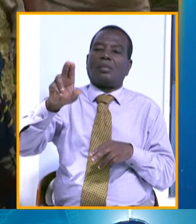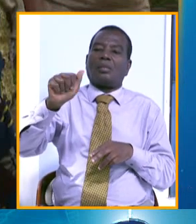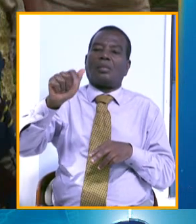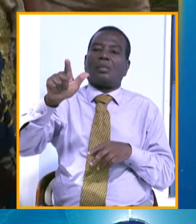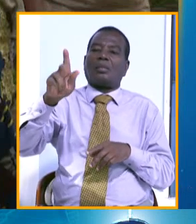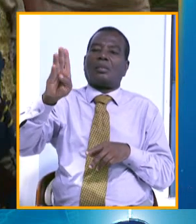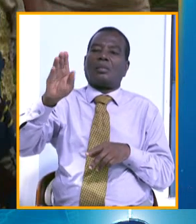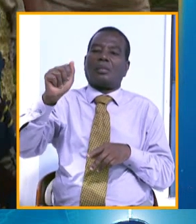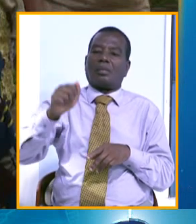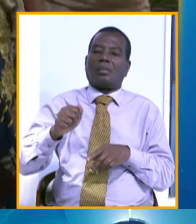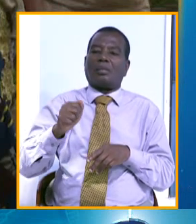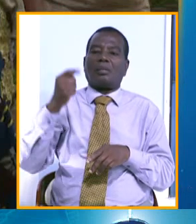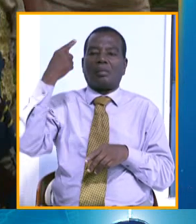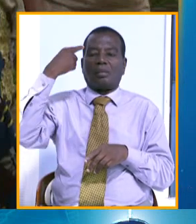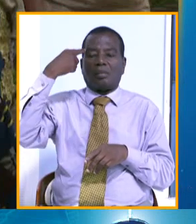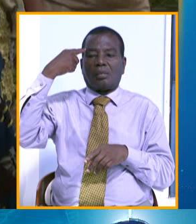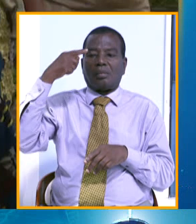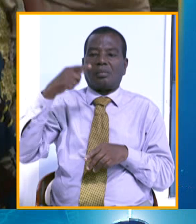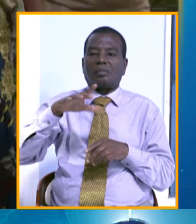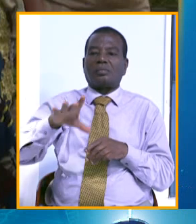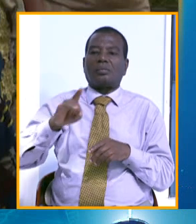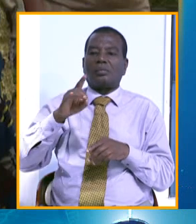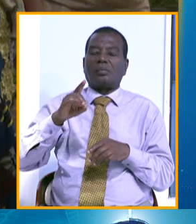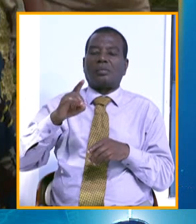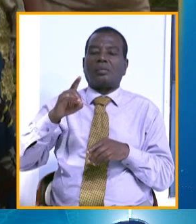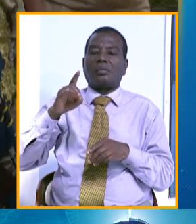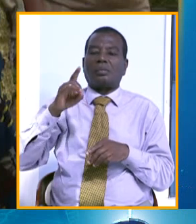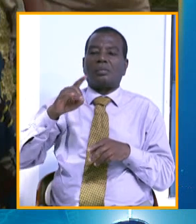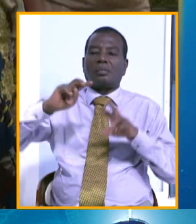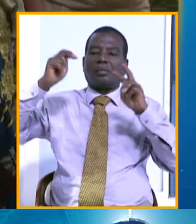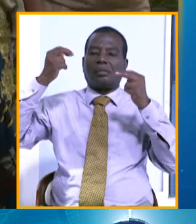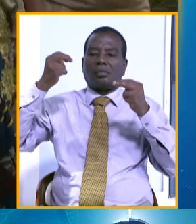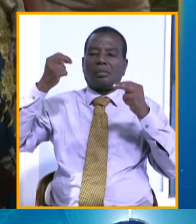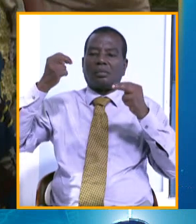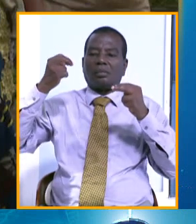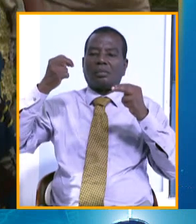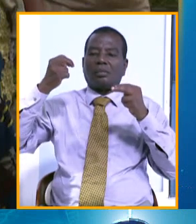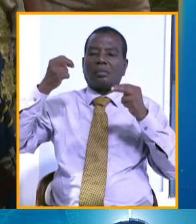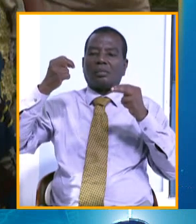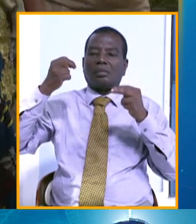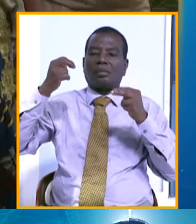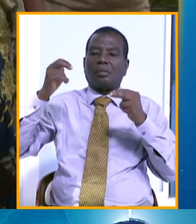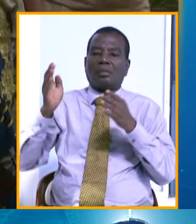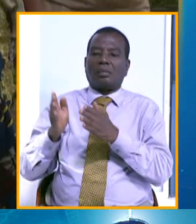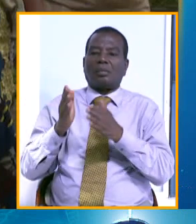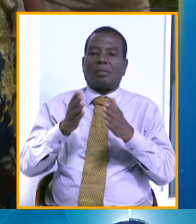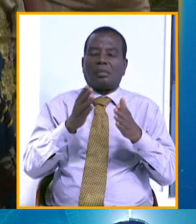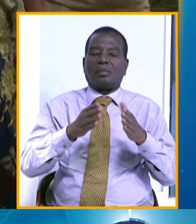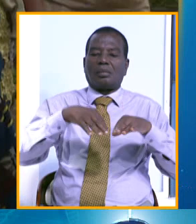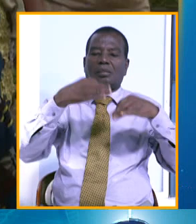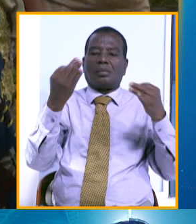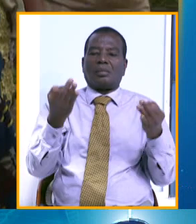canons de beauté authentique africains. Thème retenu pour cette édition 2022, la planification